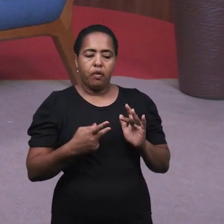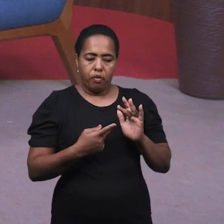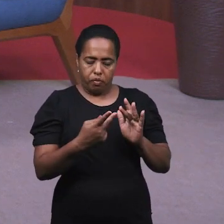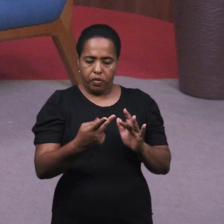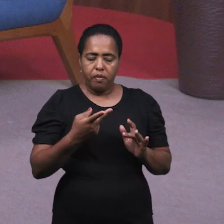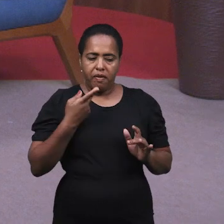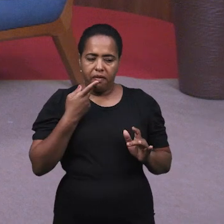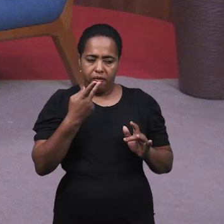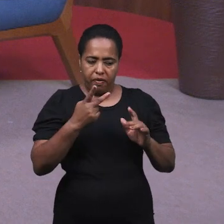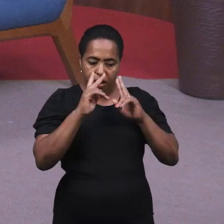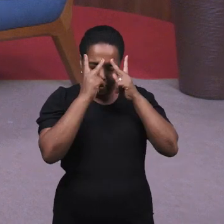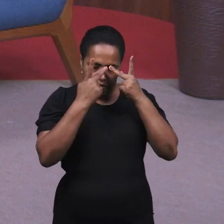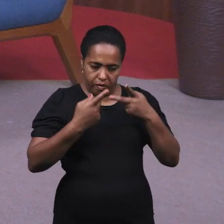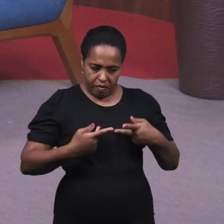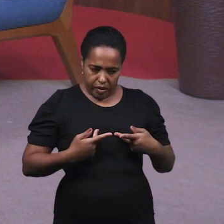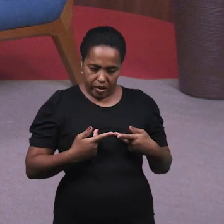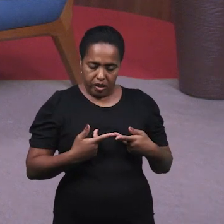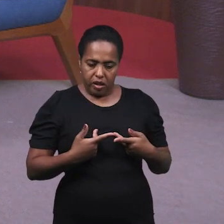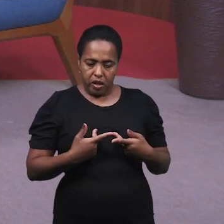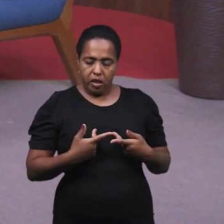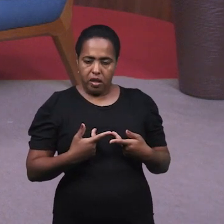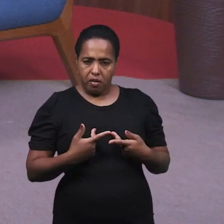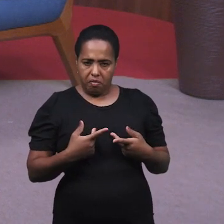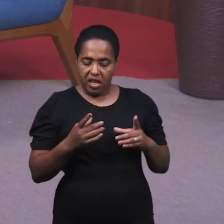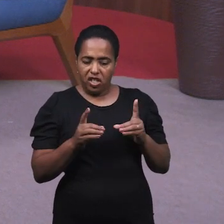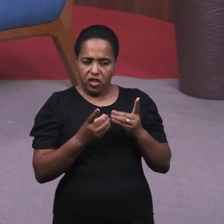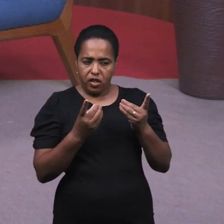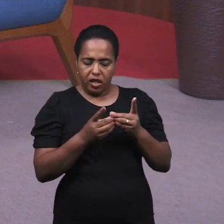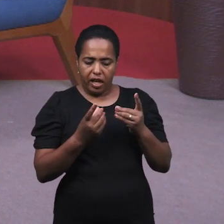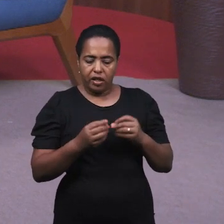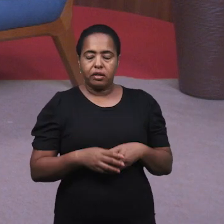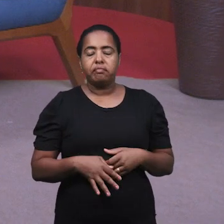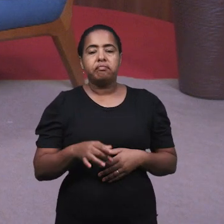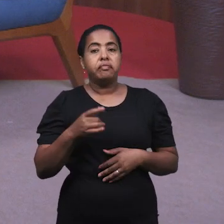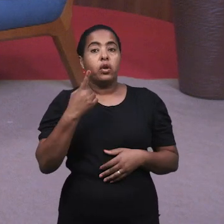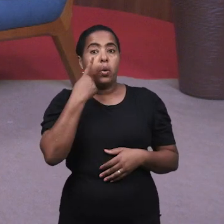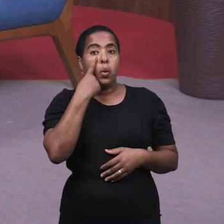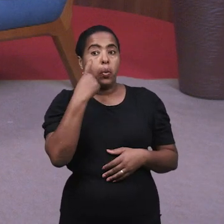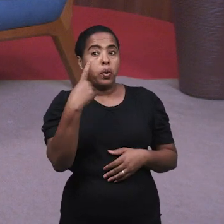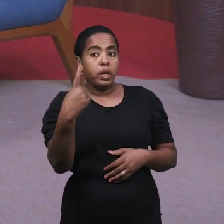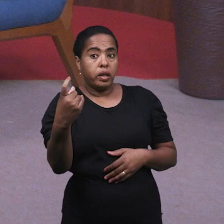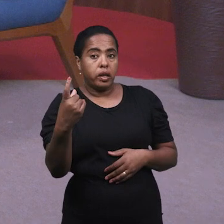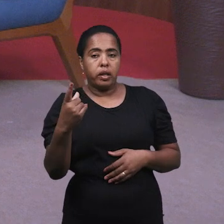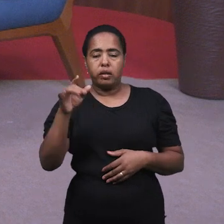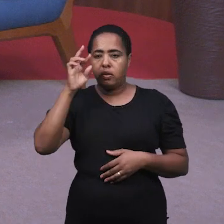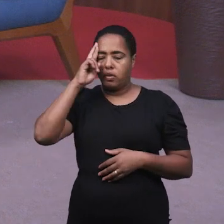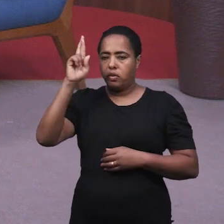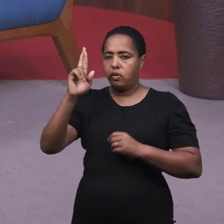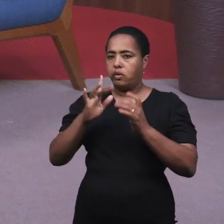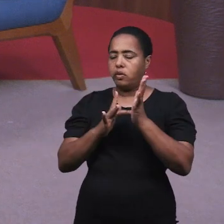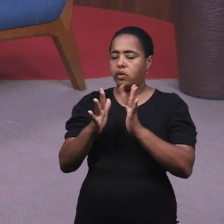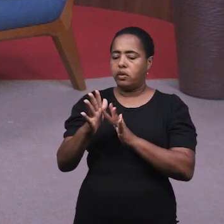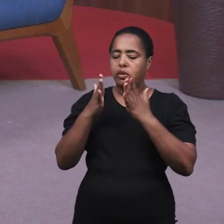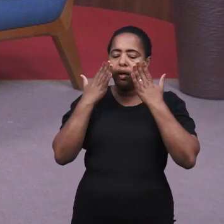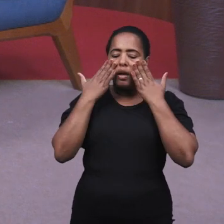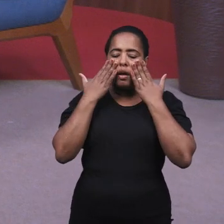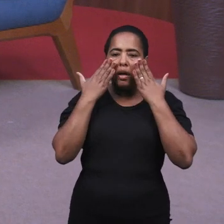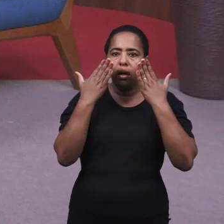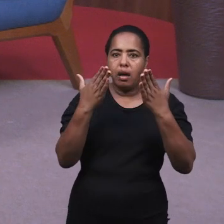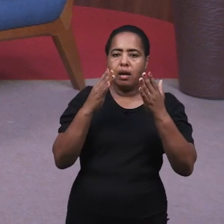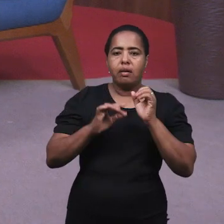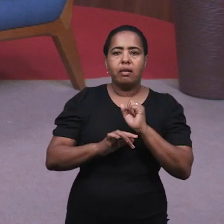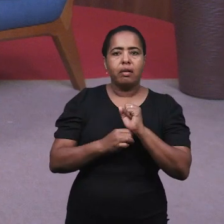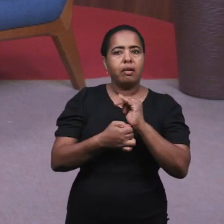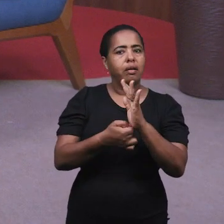manière didactique, l'intérêt de Jésus à se révéler, à être là, à se présenter à